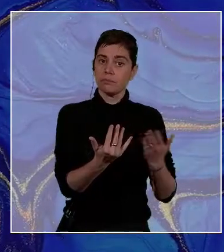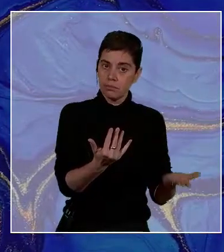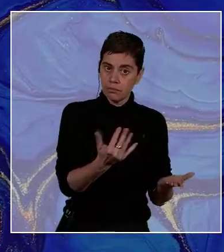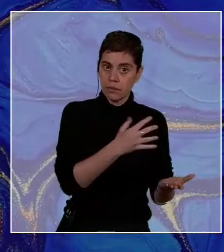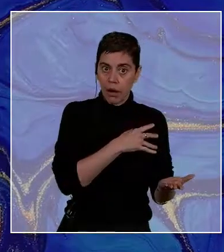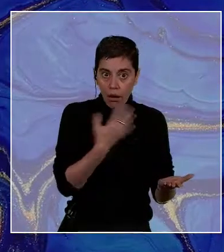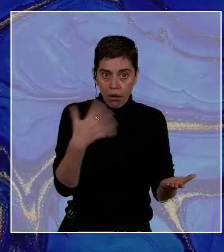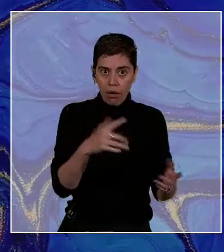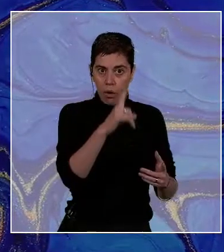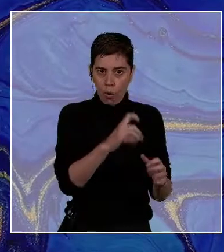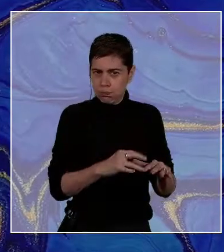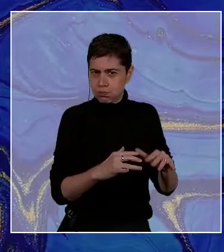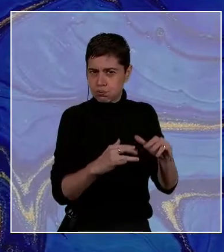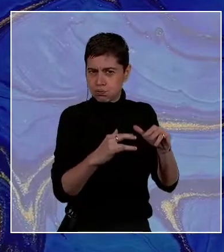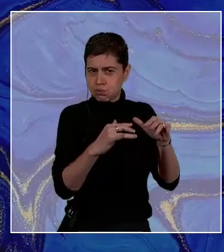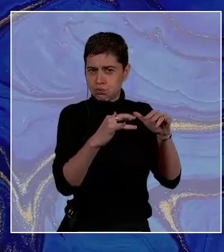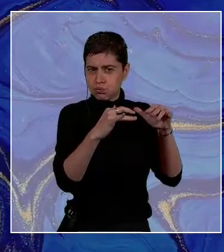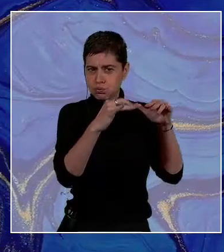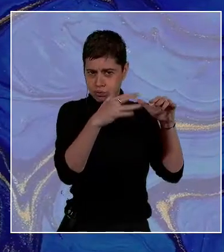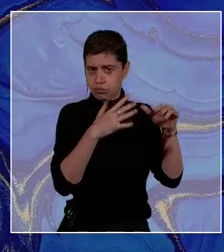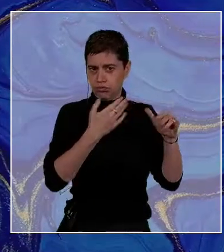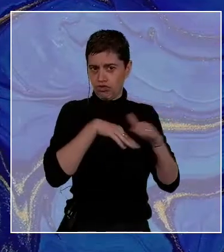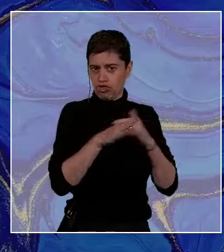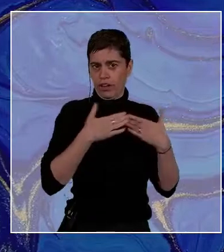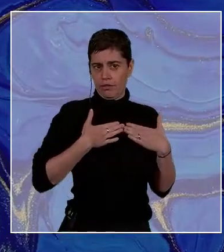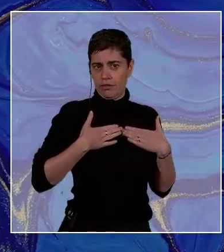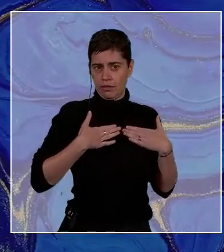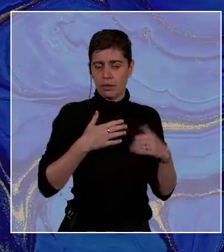des inondations dans le Grand Manchester.